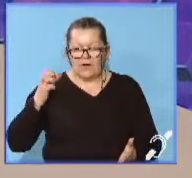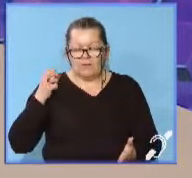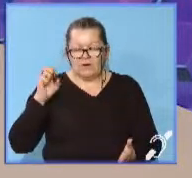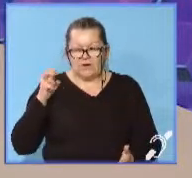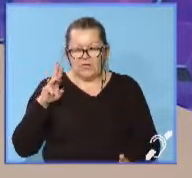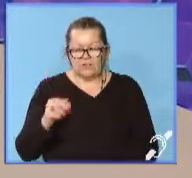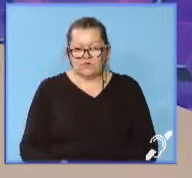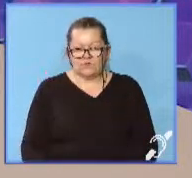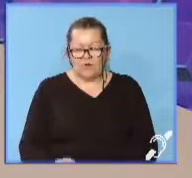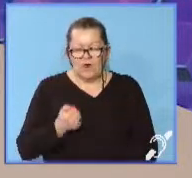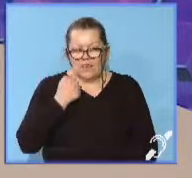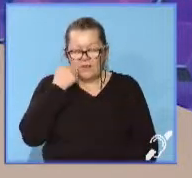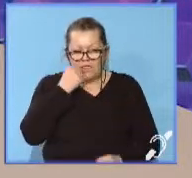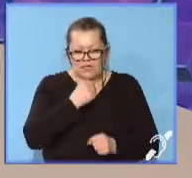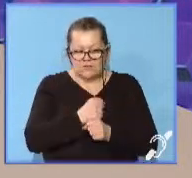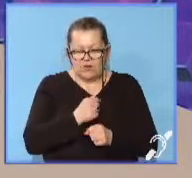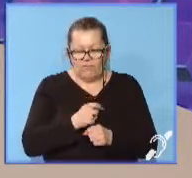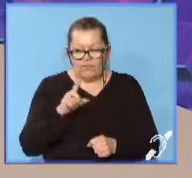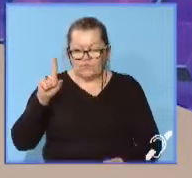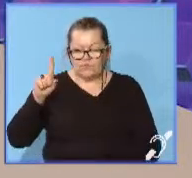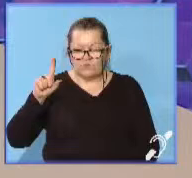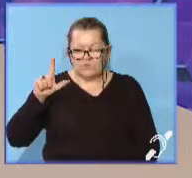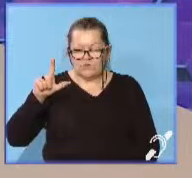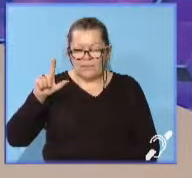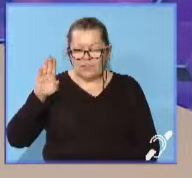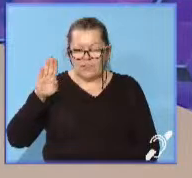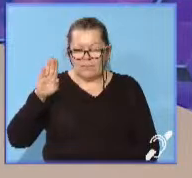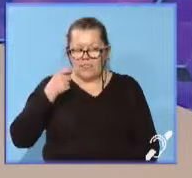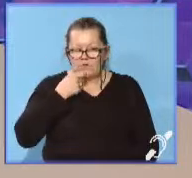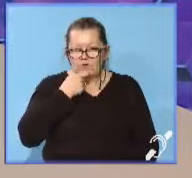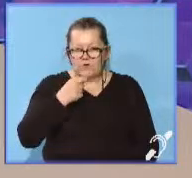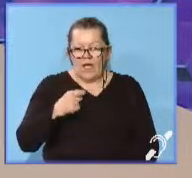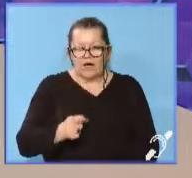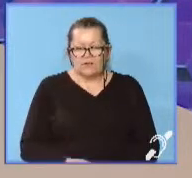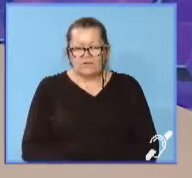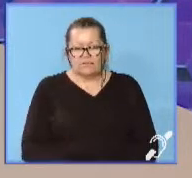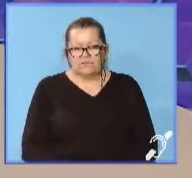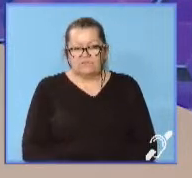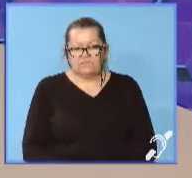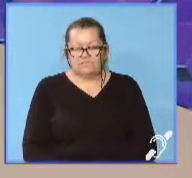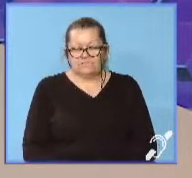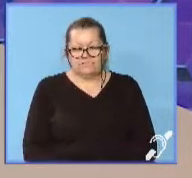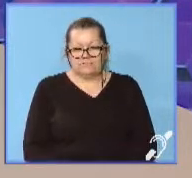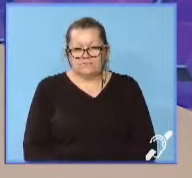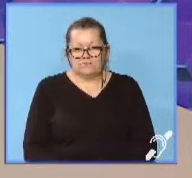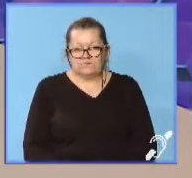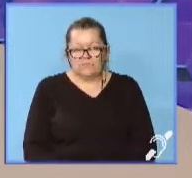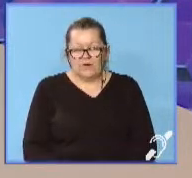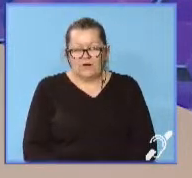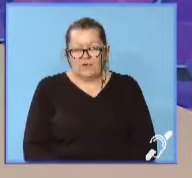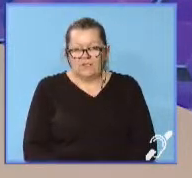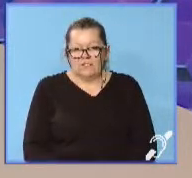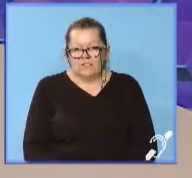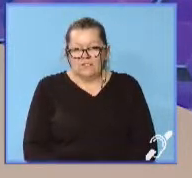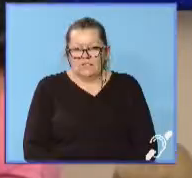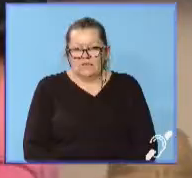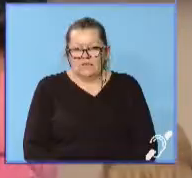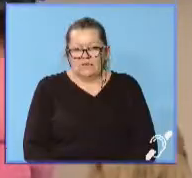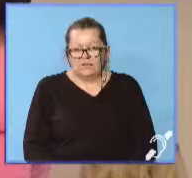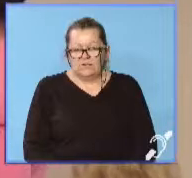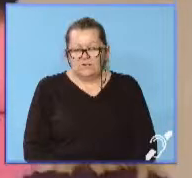poetului Național Mihai Eminescu de a cărui naștere se îm astăzi 174 de